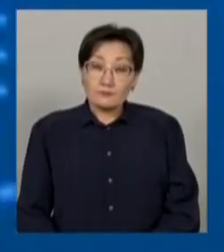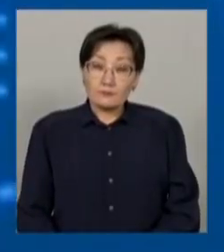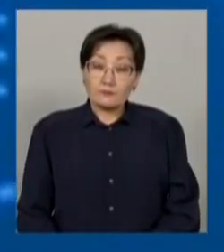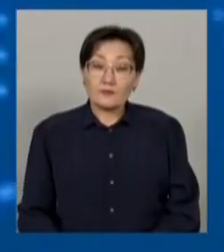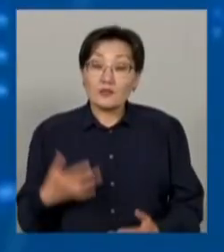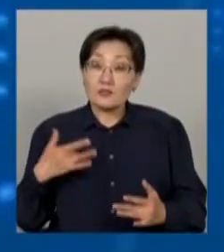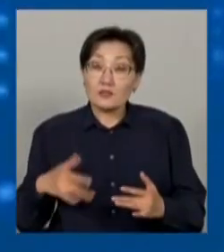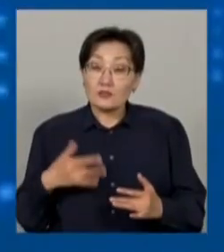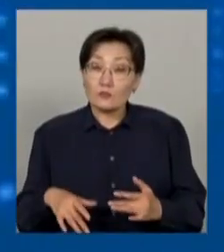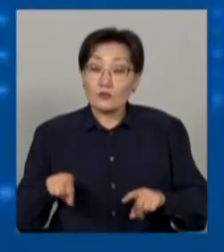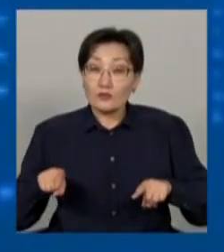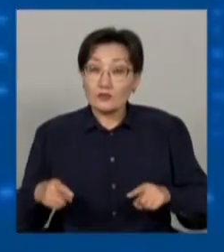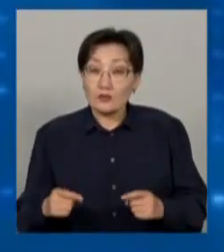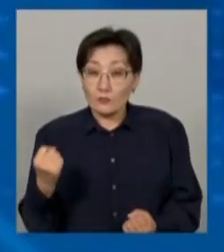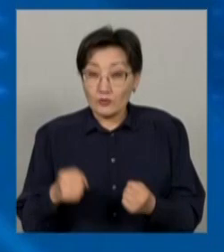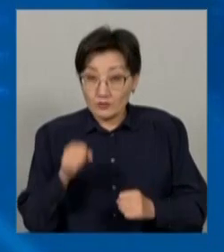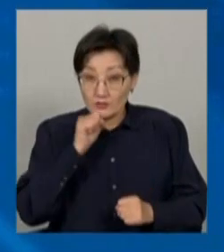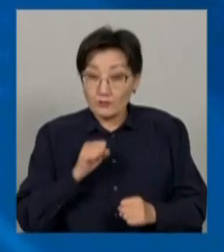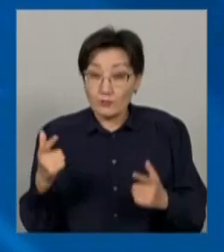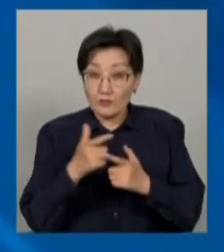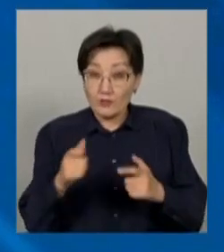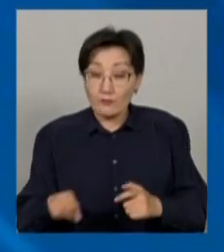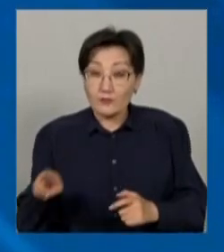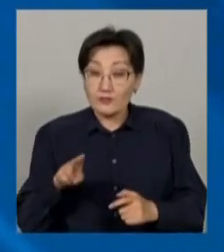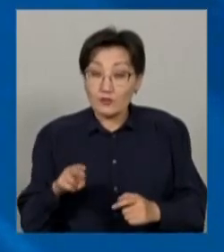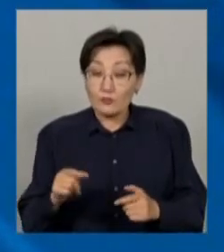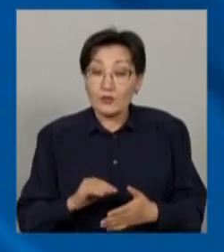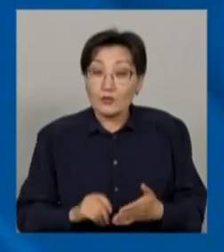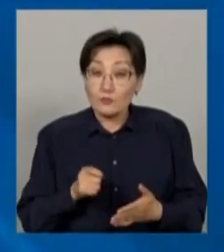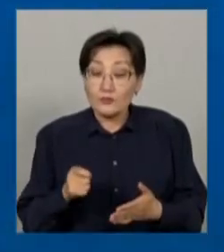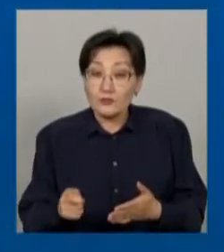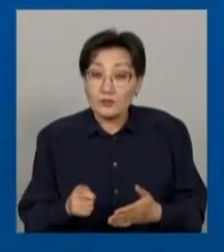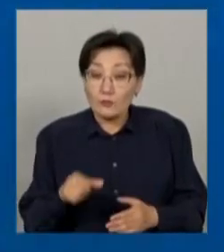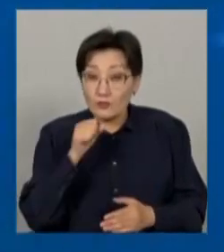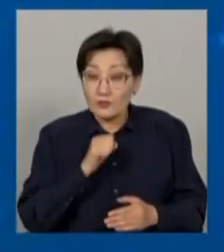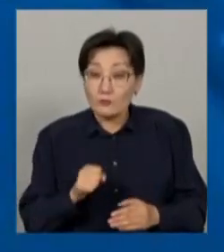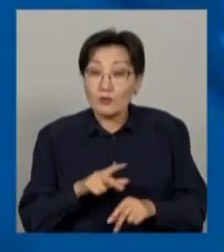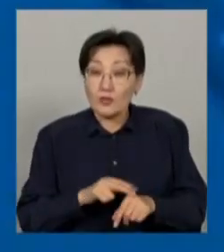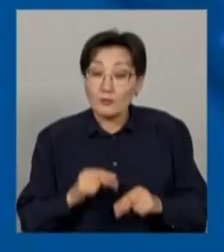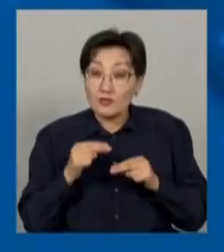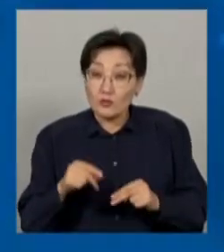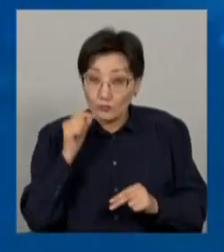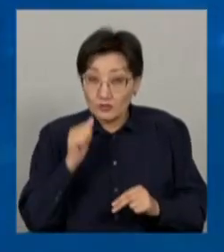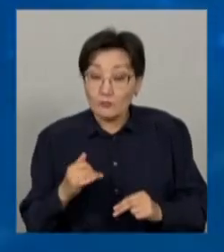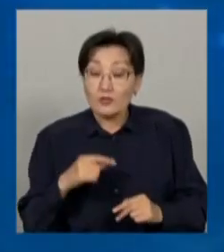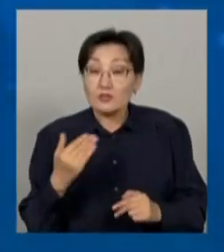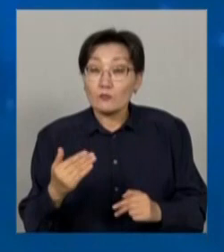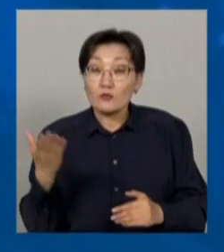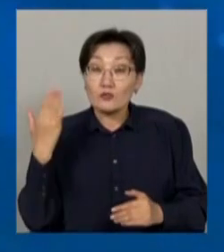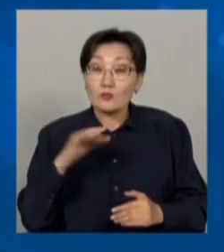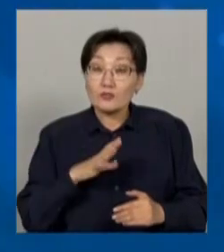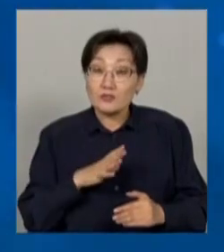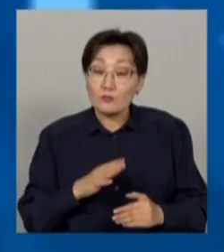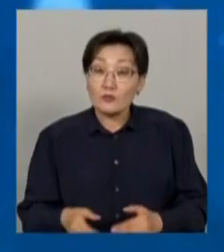В Таразе задержали автоугонщика. Как сообщили в МВД, с заявлением об угоне в полицию обратился мужчина. По его словам, ранее